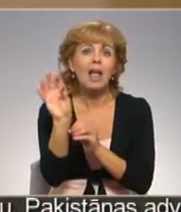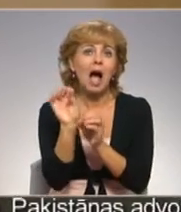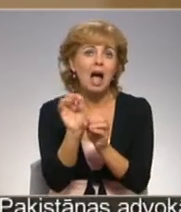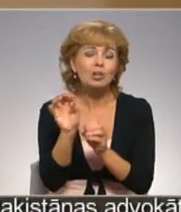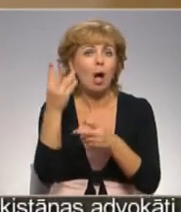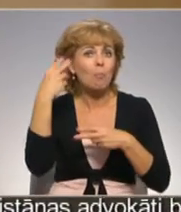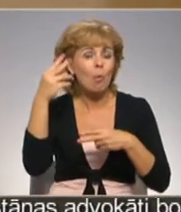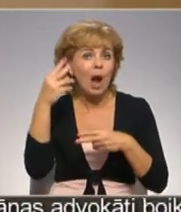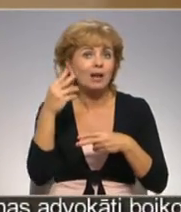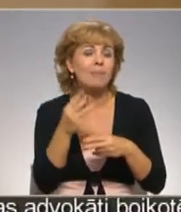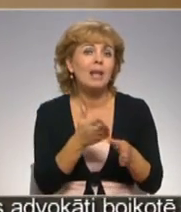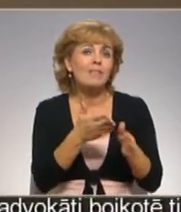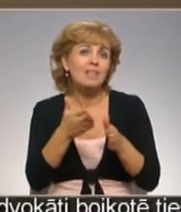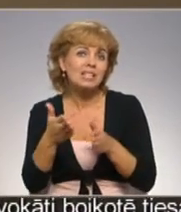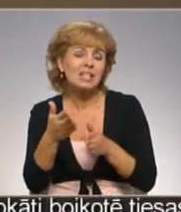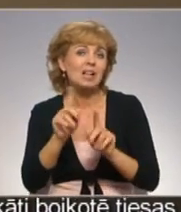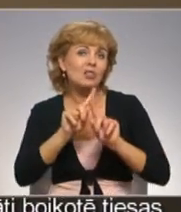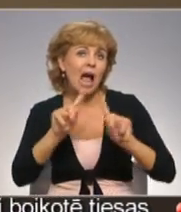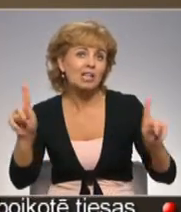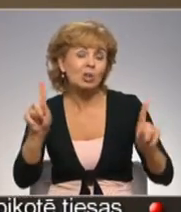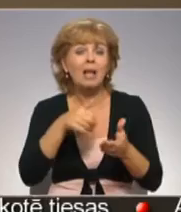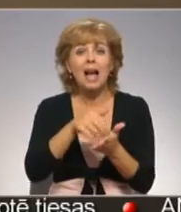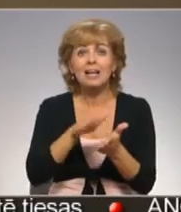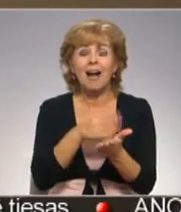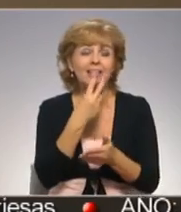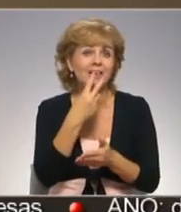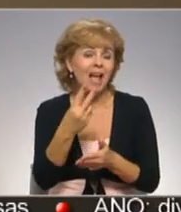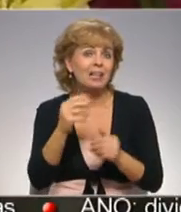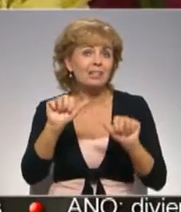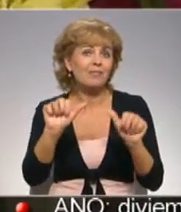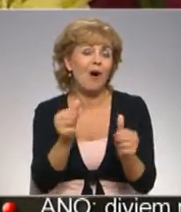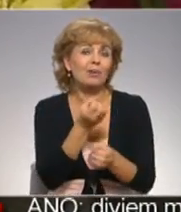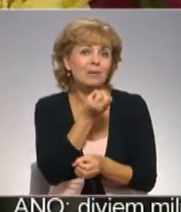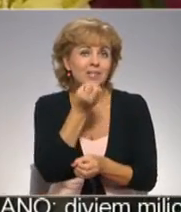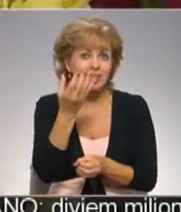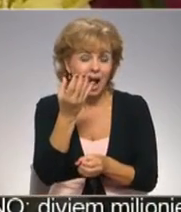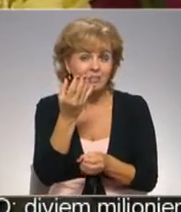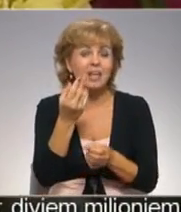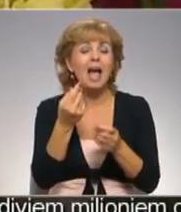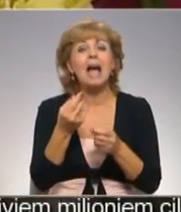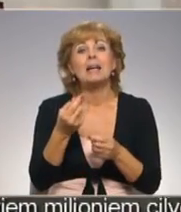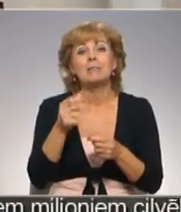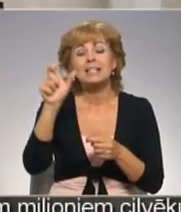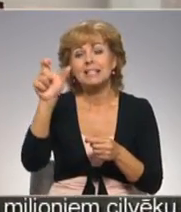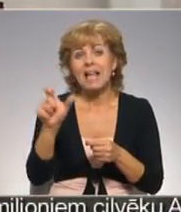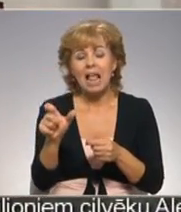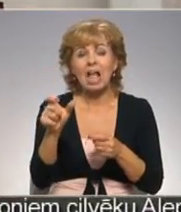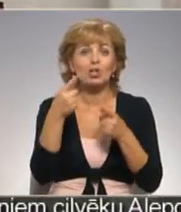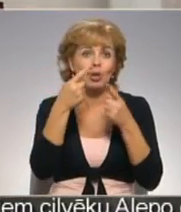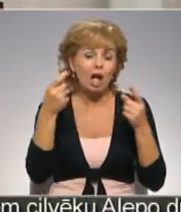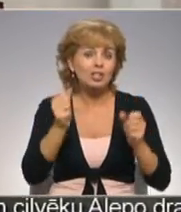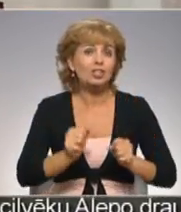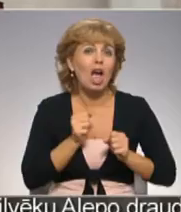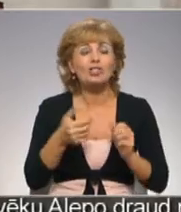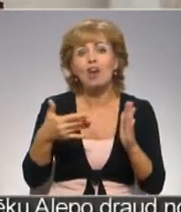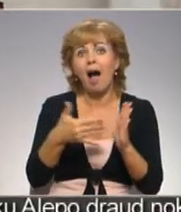mode virzās uz eksotisko, košiem krāsainiem neredzētas formas ziediem. Kā atzīst selekcionārs, viņš cenšas radīt